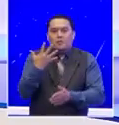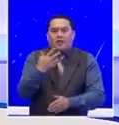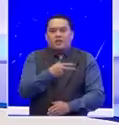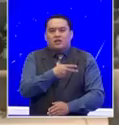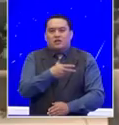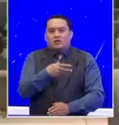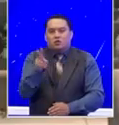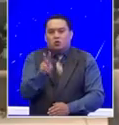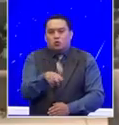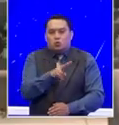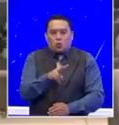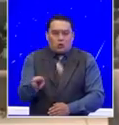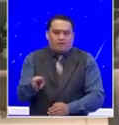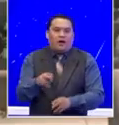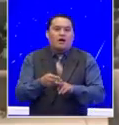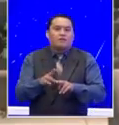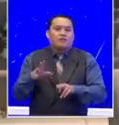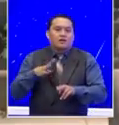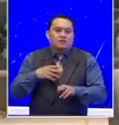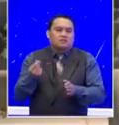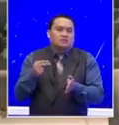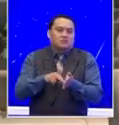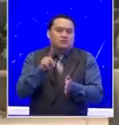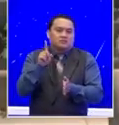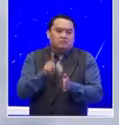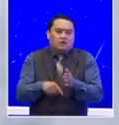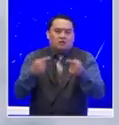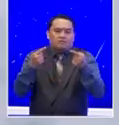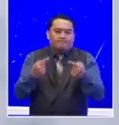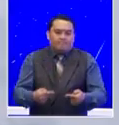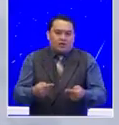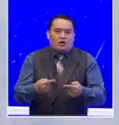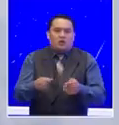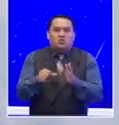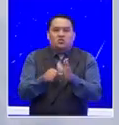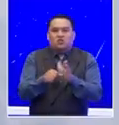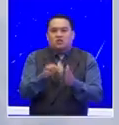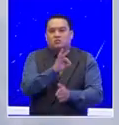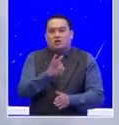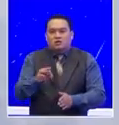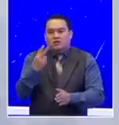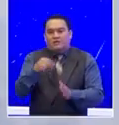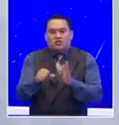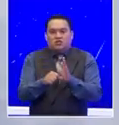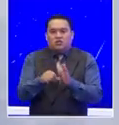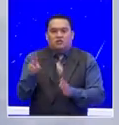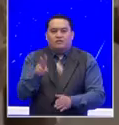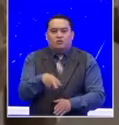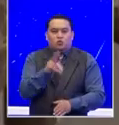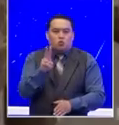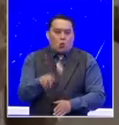$5. Марка Brent также теряет в цене, но далеко не так сильно. Она подешевела на 6% до